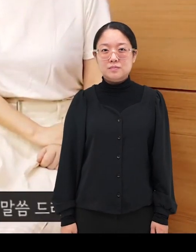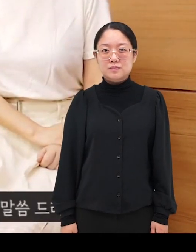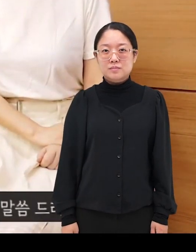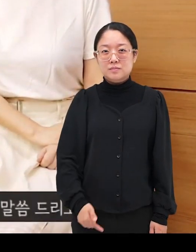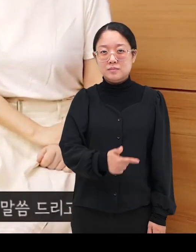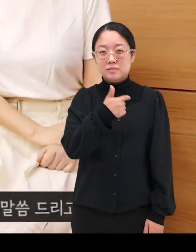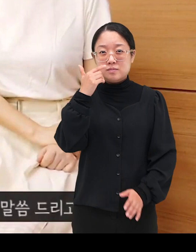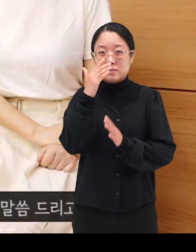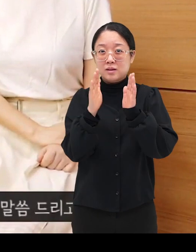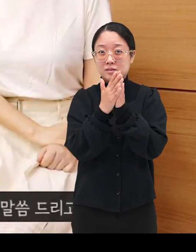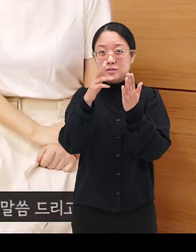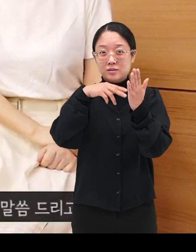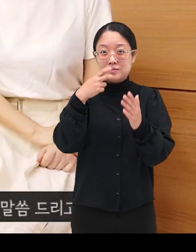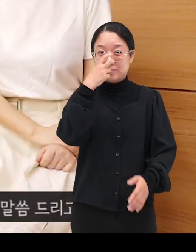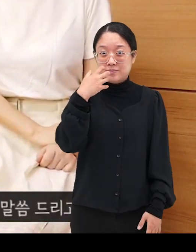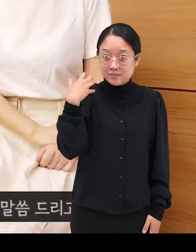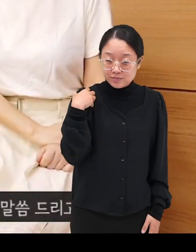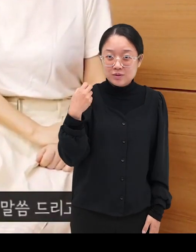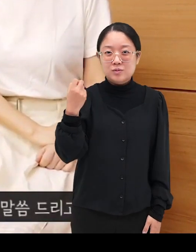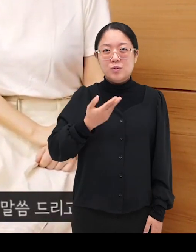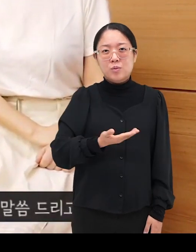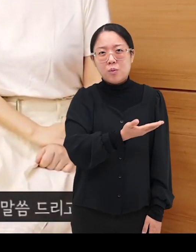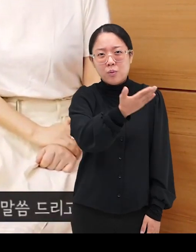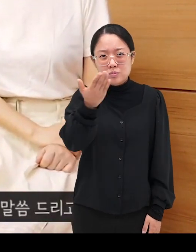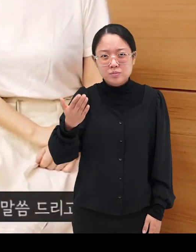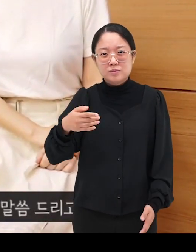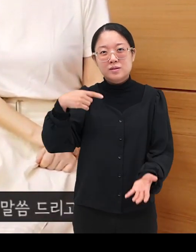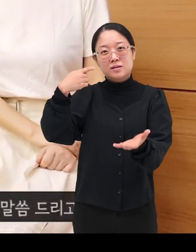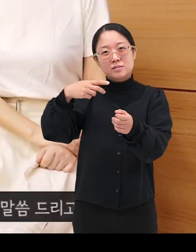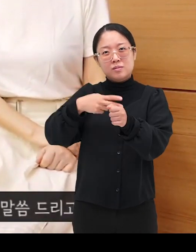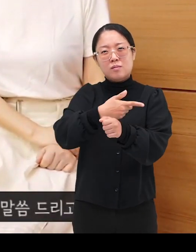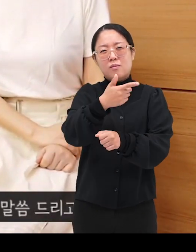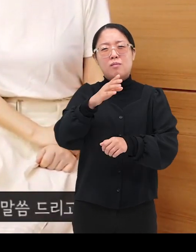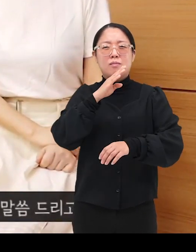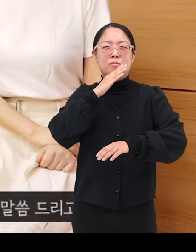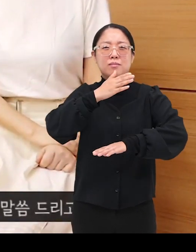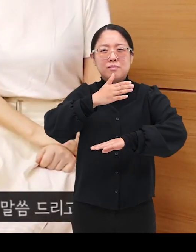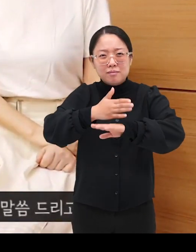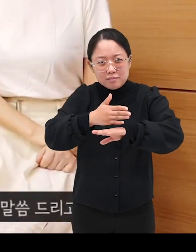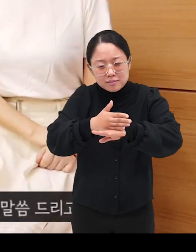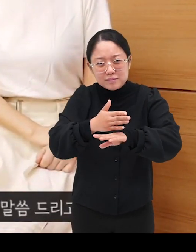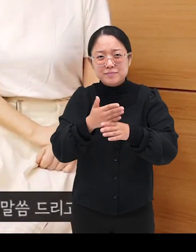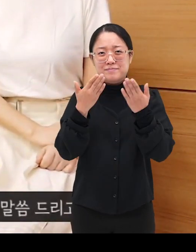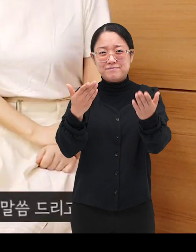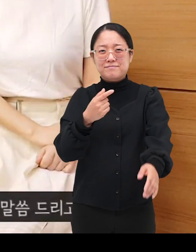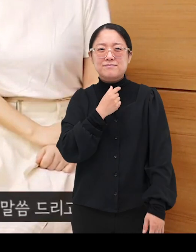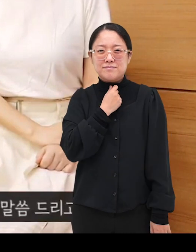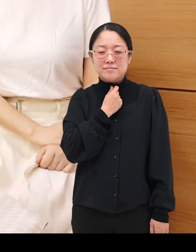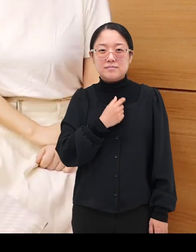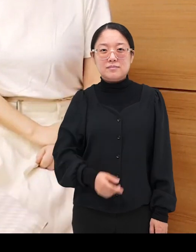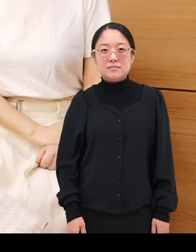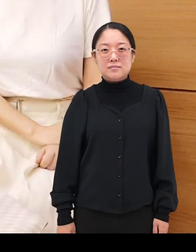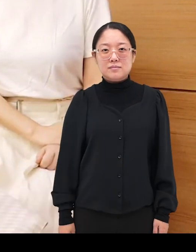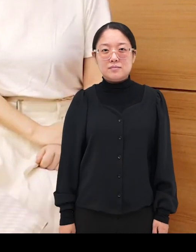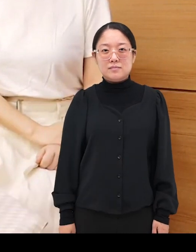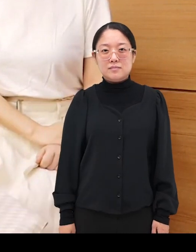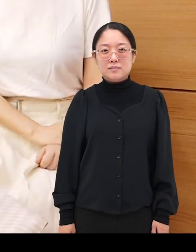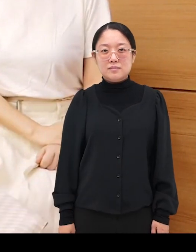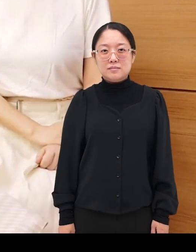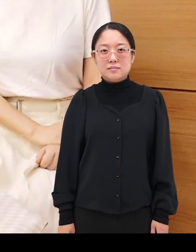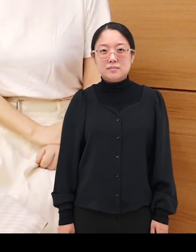대림도서관 관계자 여러분께 또 강사님께도 감사의 말씀 드리고